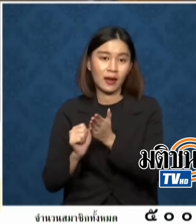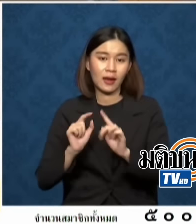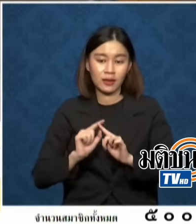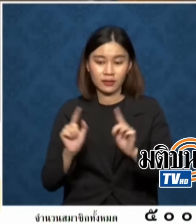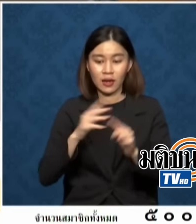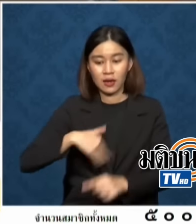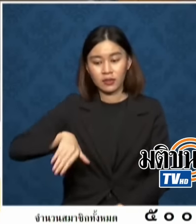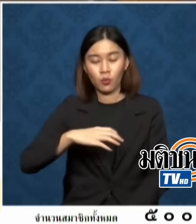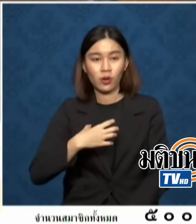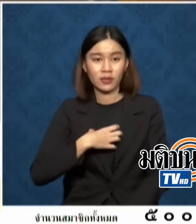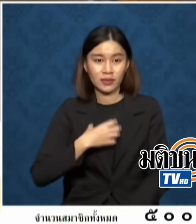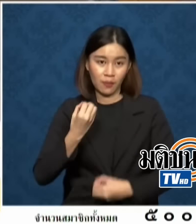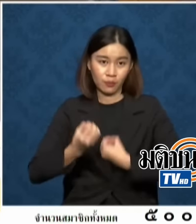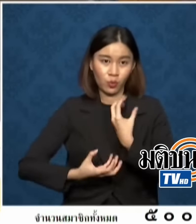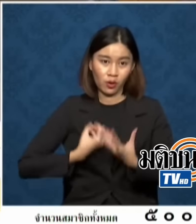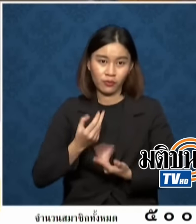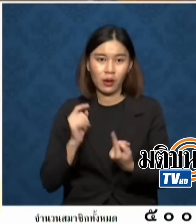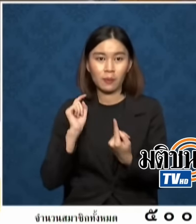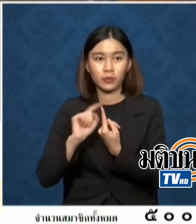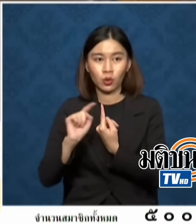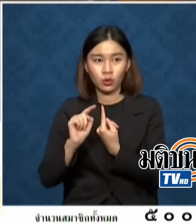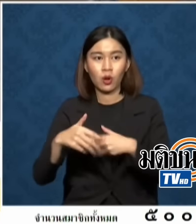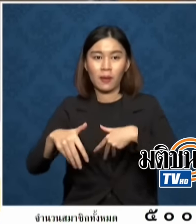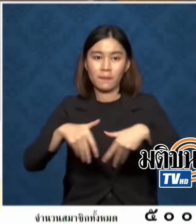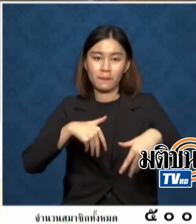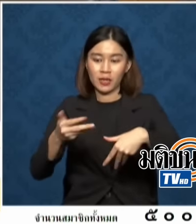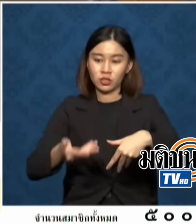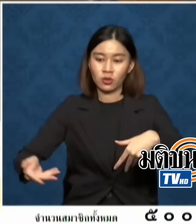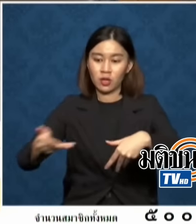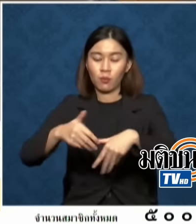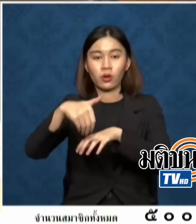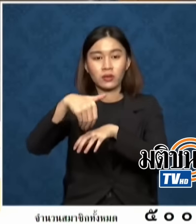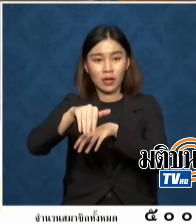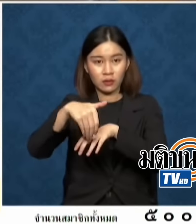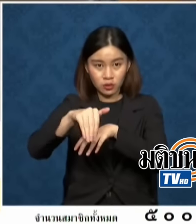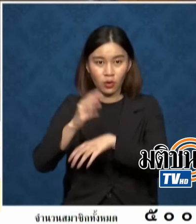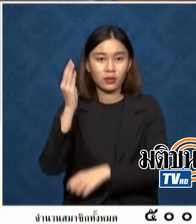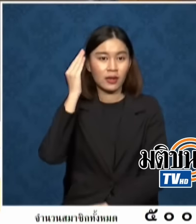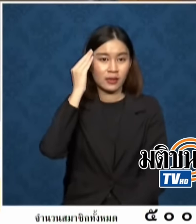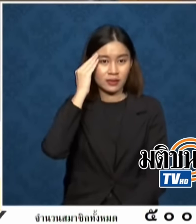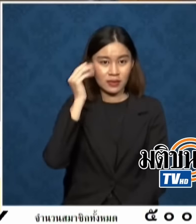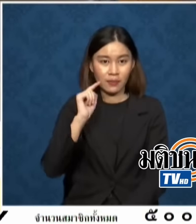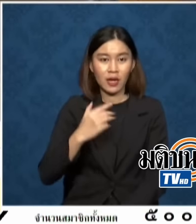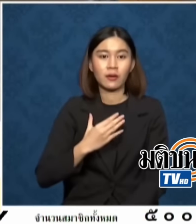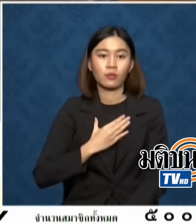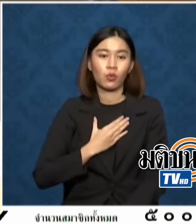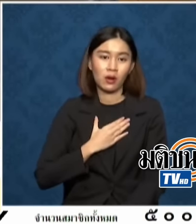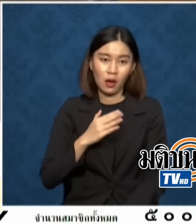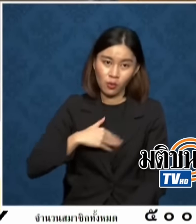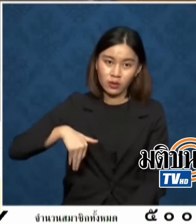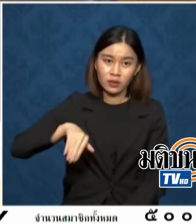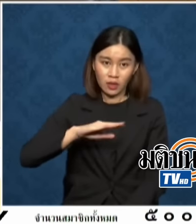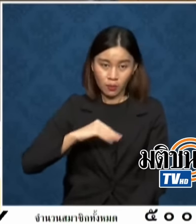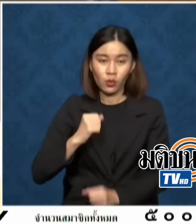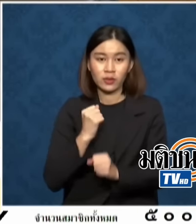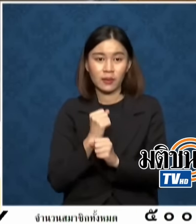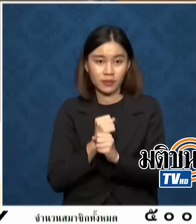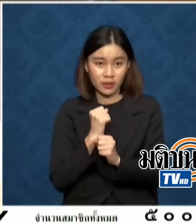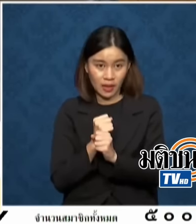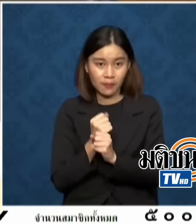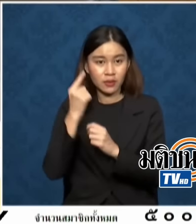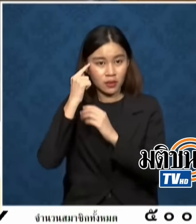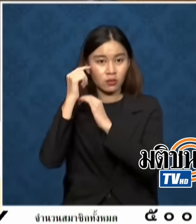เราอยากส่งเสียงไปให้ภาคประชาชนที่อยู่นอกสภาแห่งนี้ได้รับทราบว่าพวกเราจะยังคงทำงาน